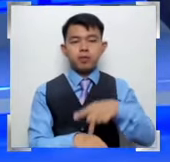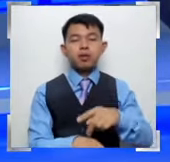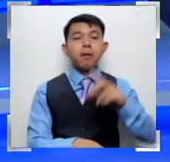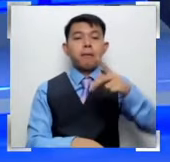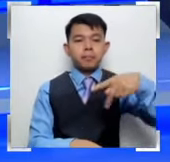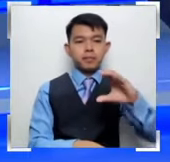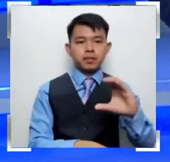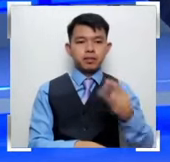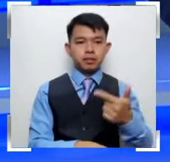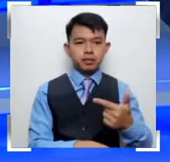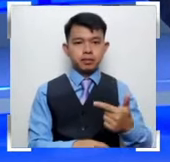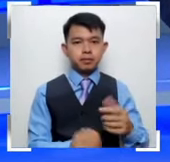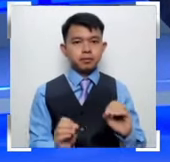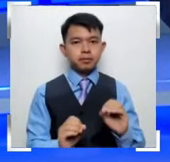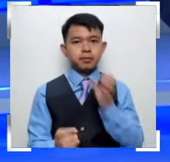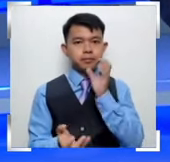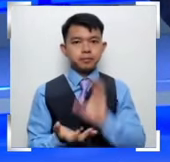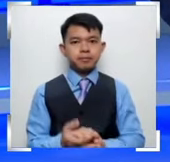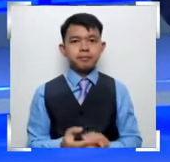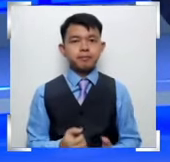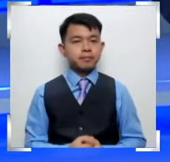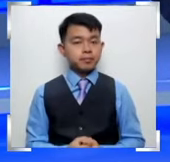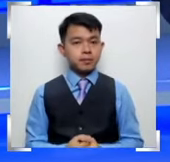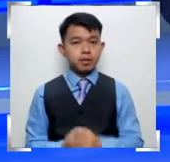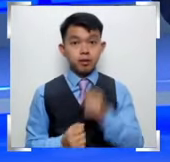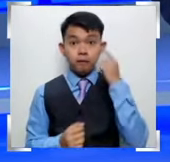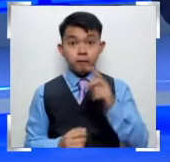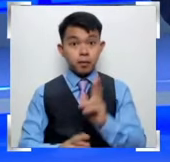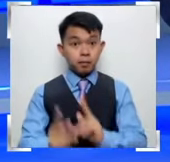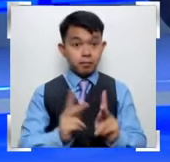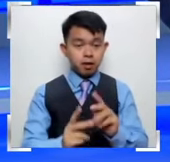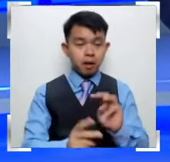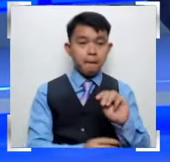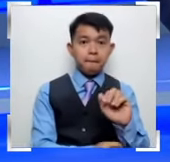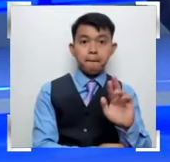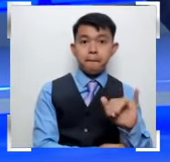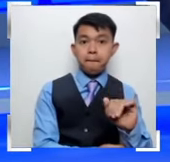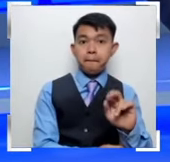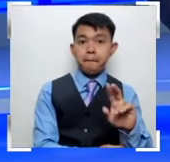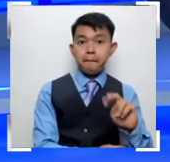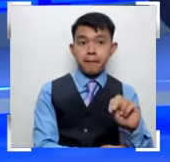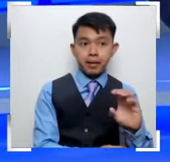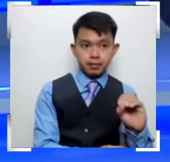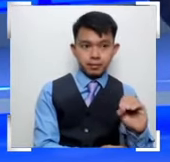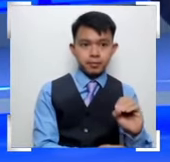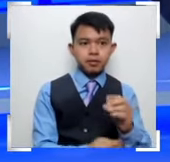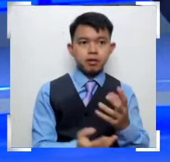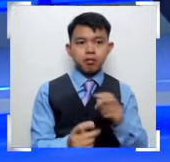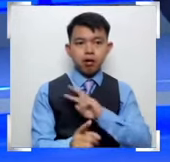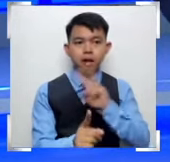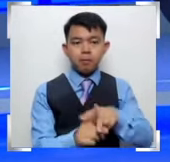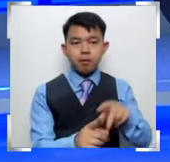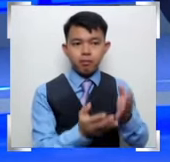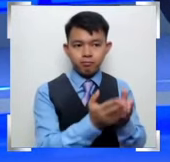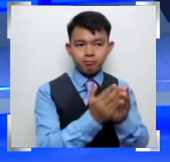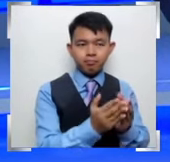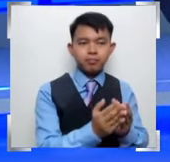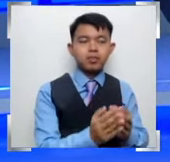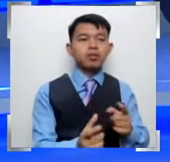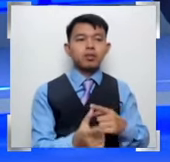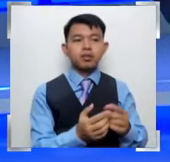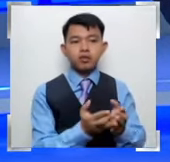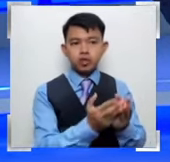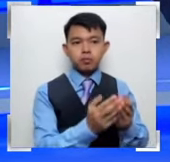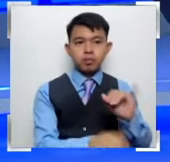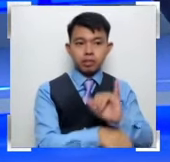Mula sa mga marino na nag-a-apply para makasampa sa barko hanggang sa mga kinatawa ng international shipping industry, kinatuwa ang desisyon ng